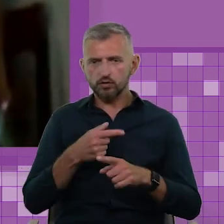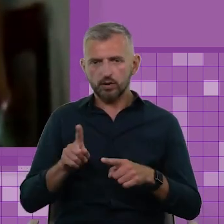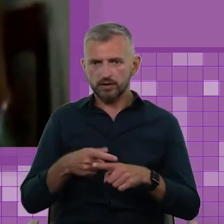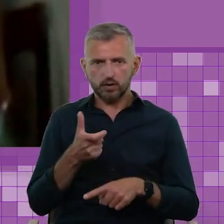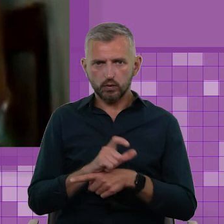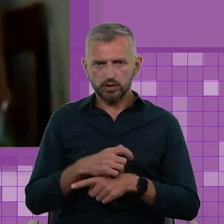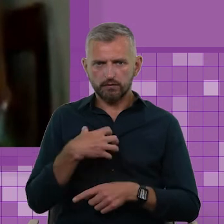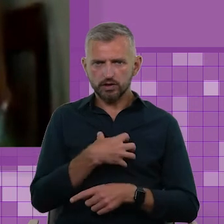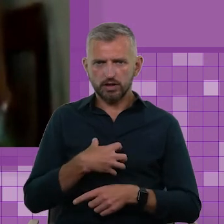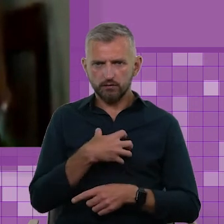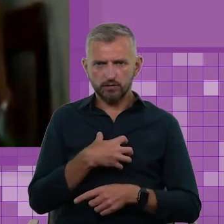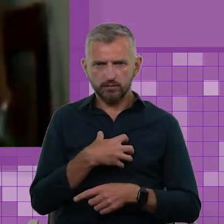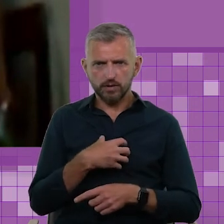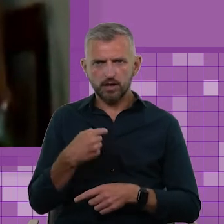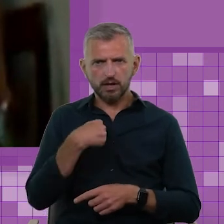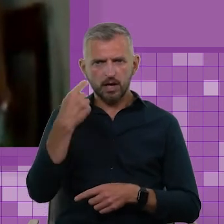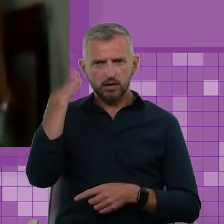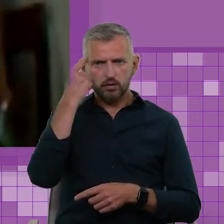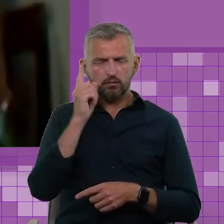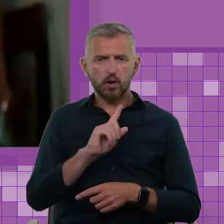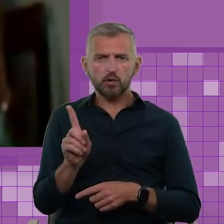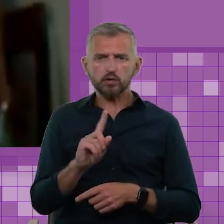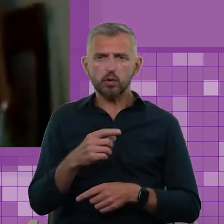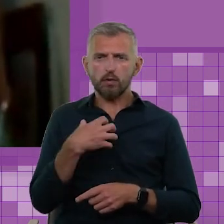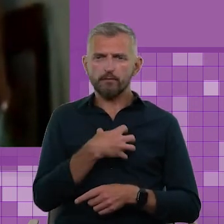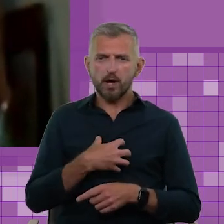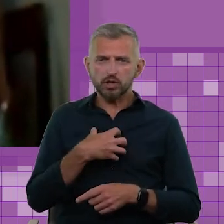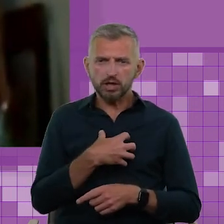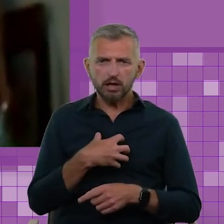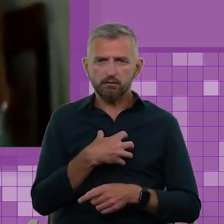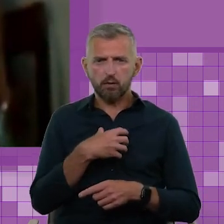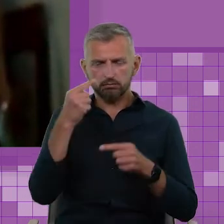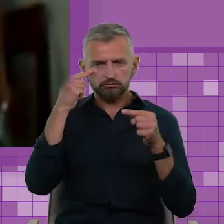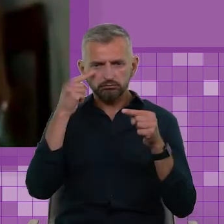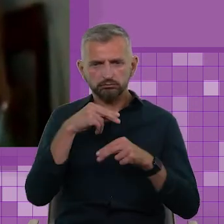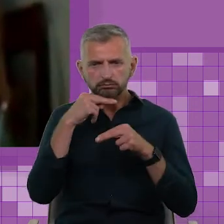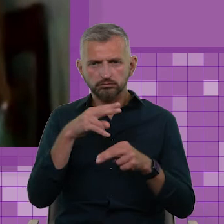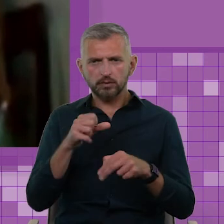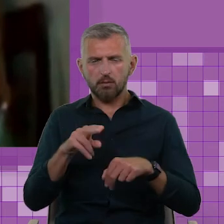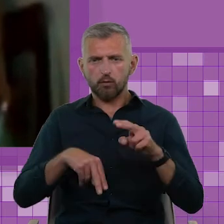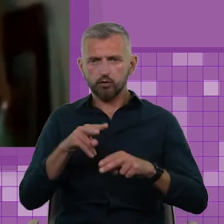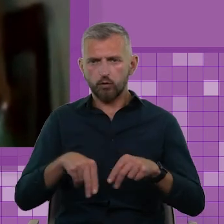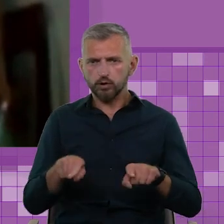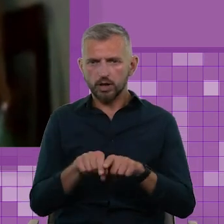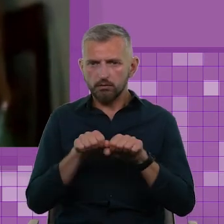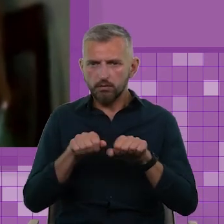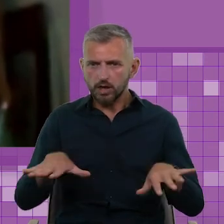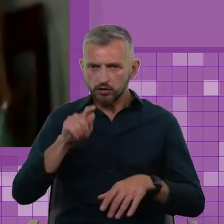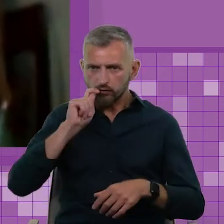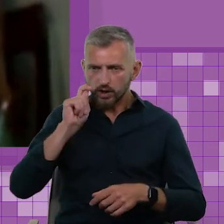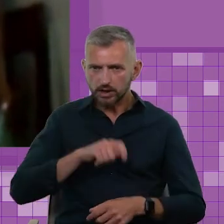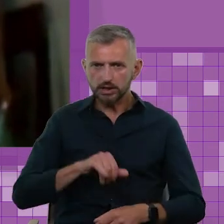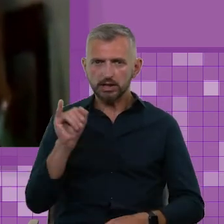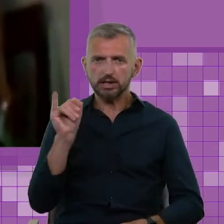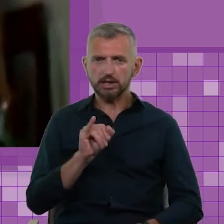дуже важливо. Я думаю, що важливо сконцентруватися на побудові таких мереж в Україні